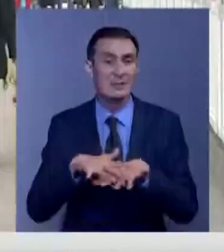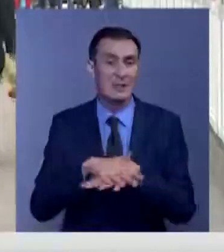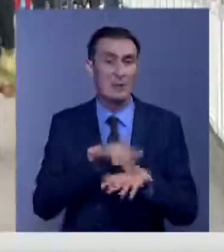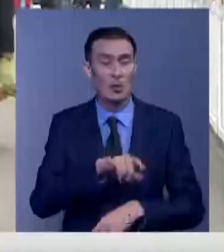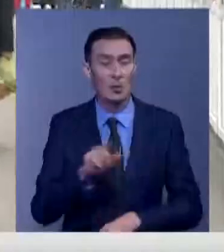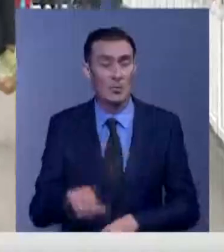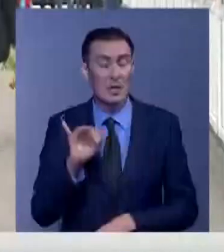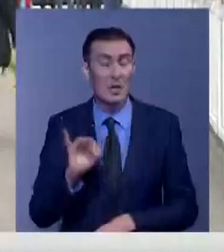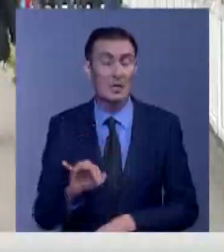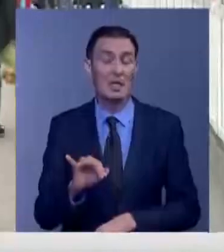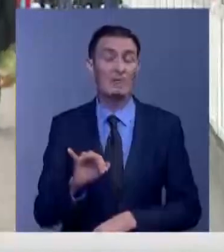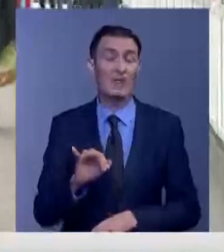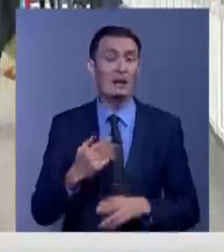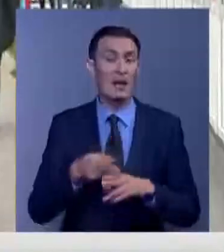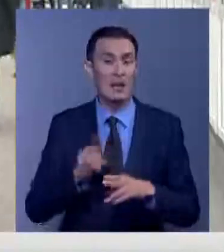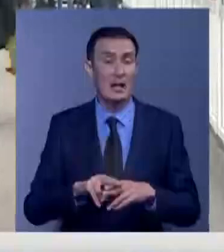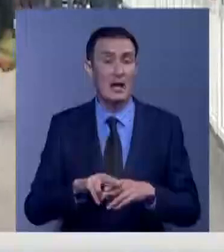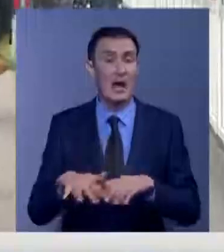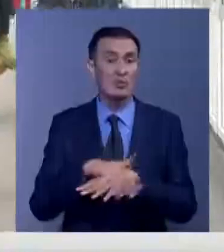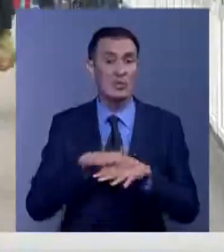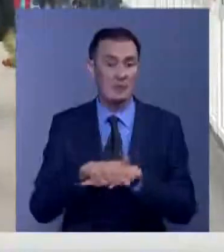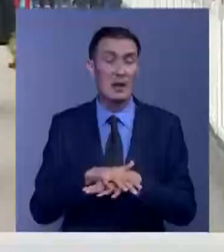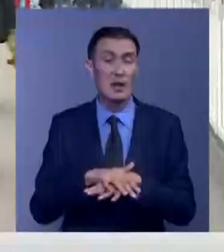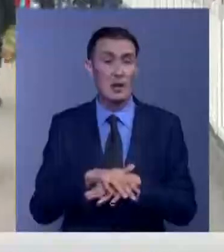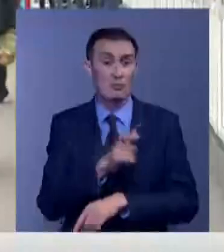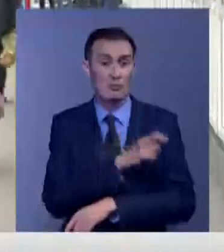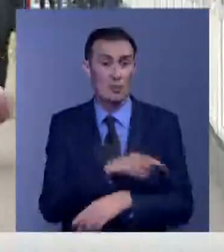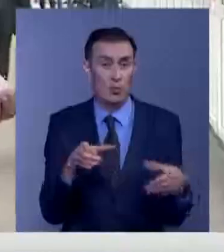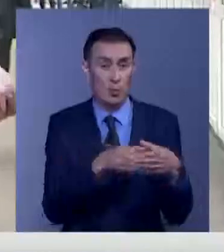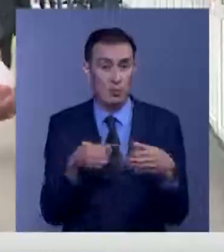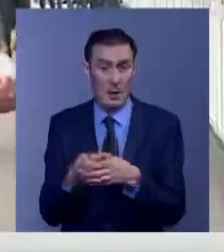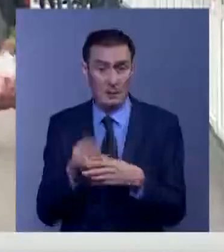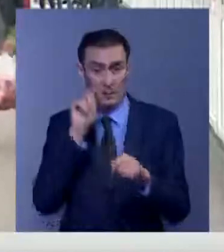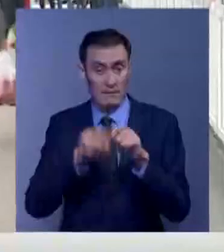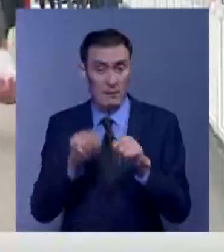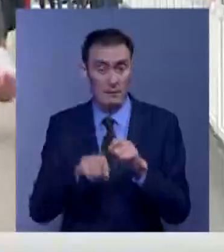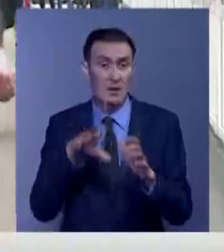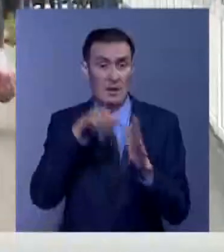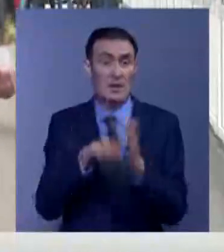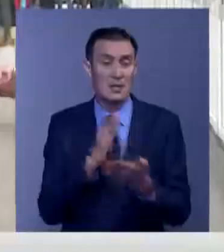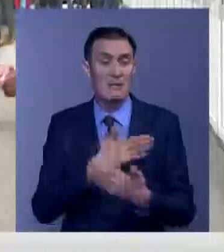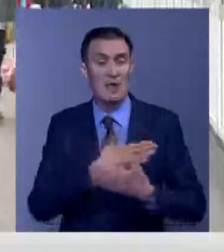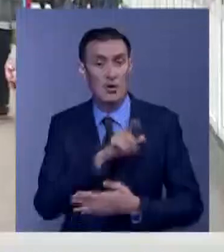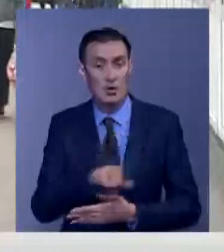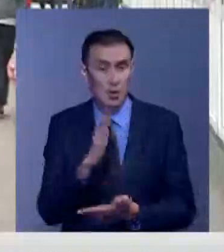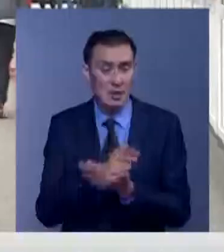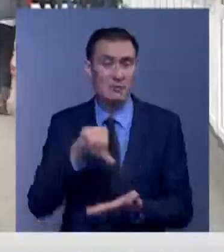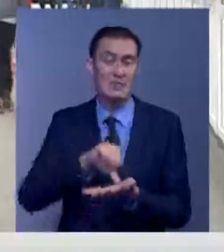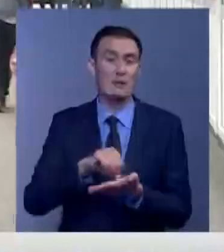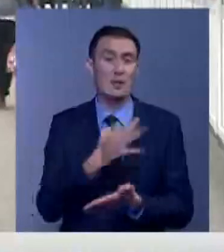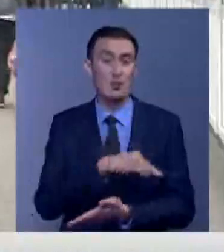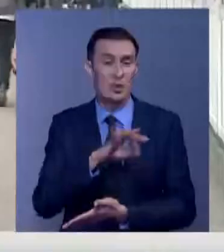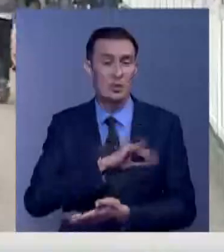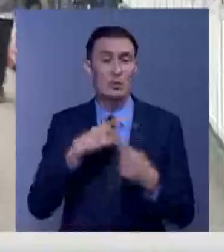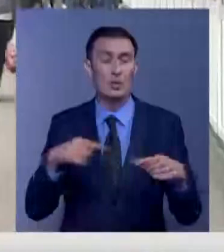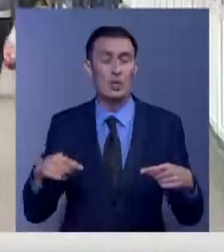людей. И вот в этих общественных контролях, в группах в этих, там волонтеры, это юристы, представители